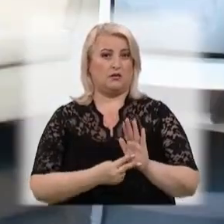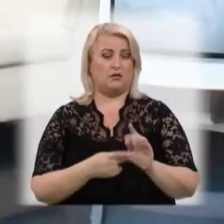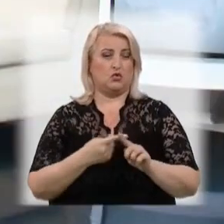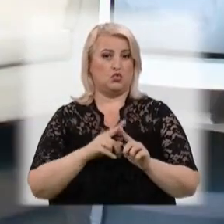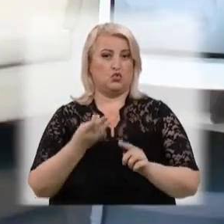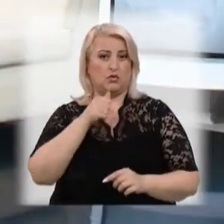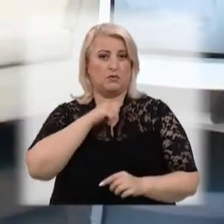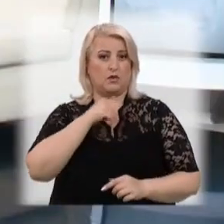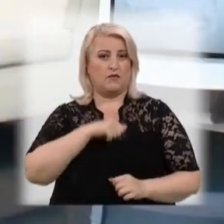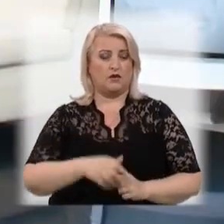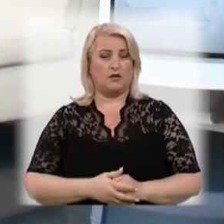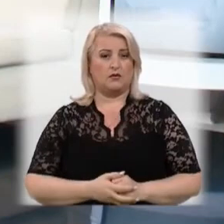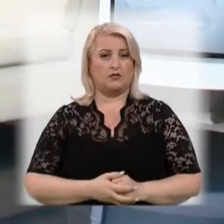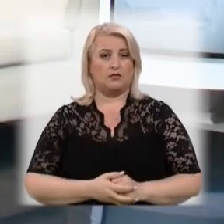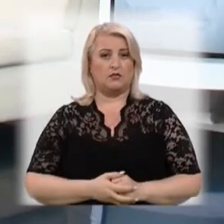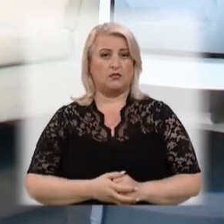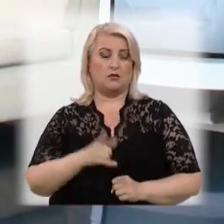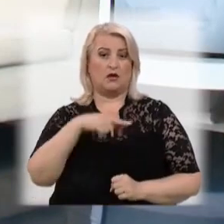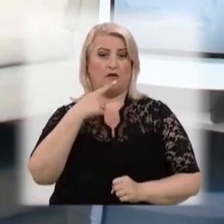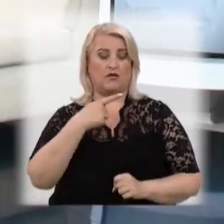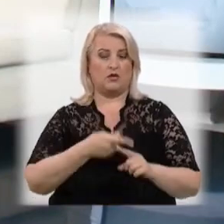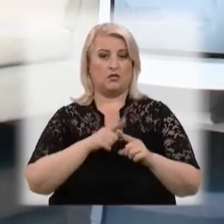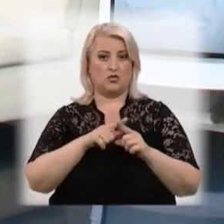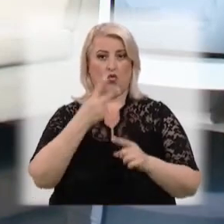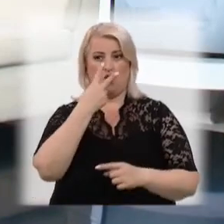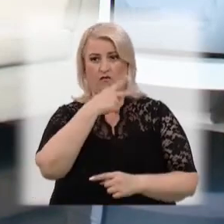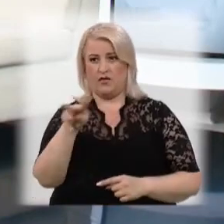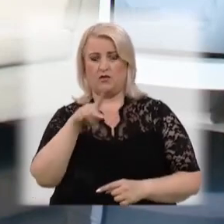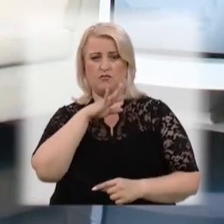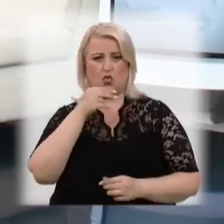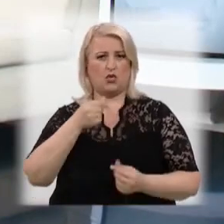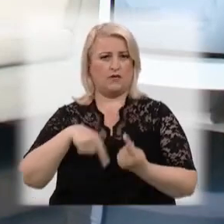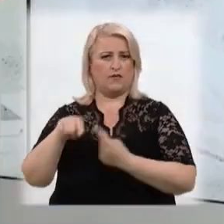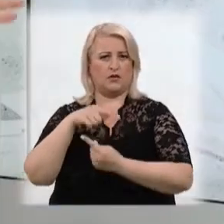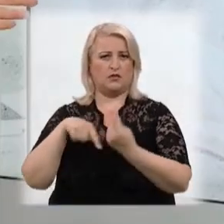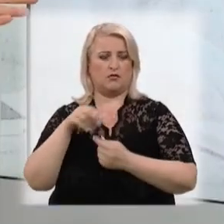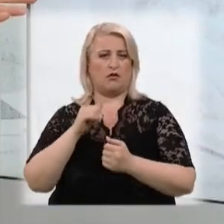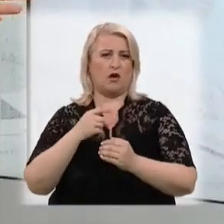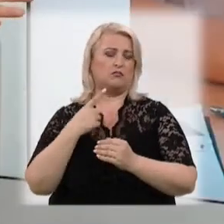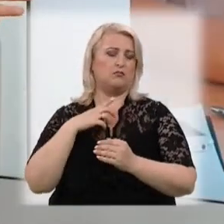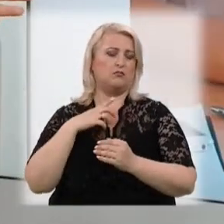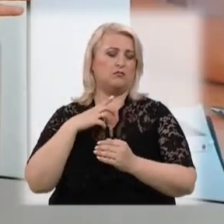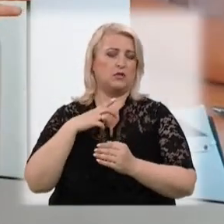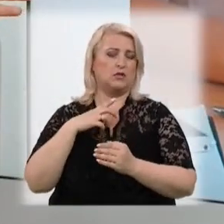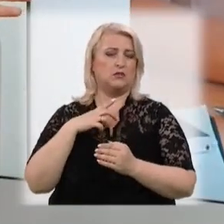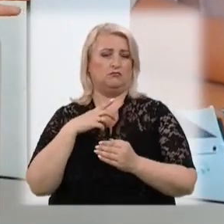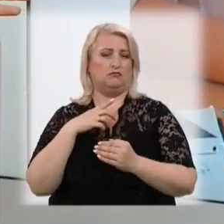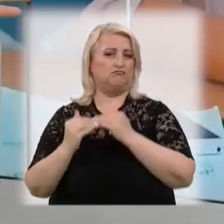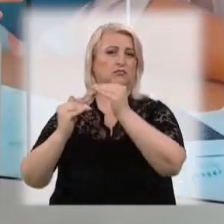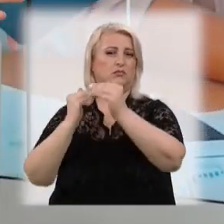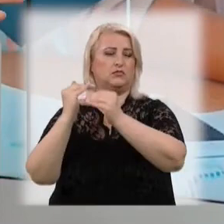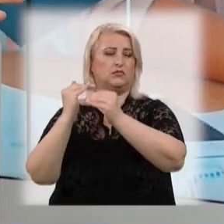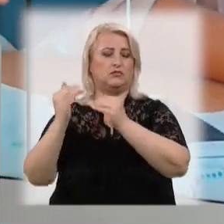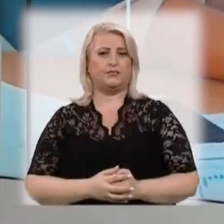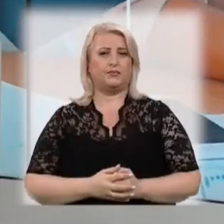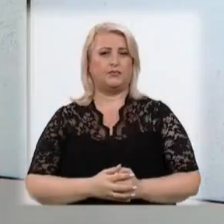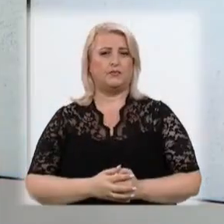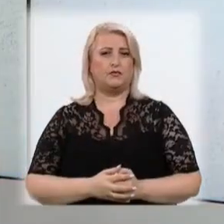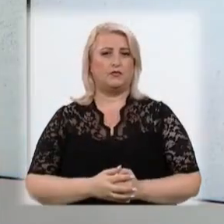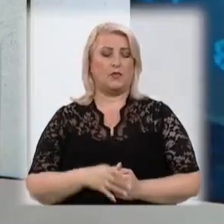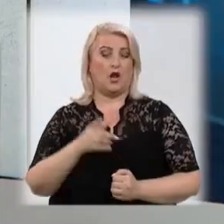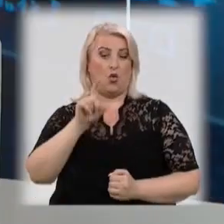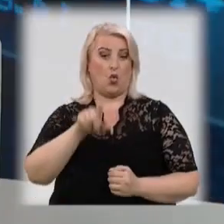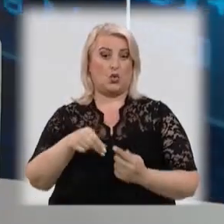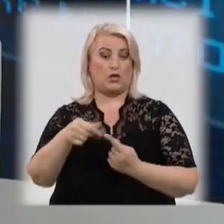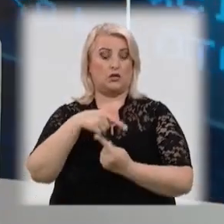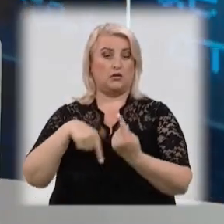testeze Da și tu spui lucrurile astea Văzând sute de afaceri cum au evoluat pe social media și în digital iar un antreprenor